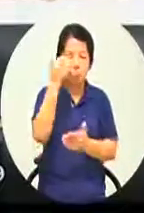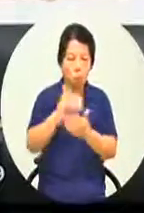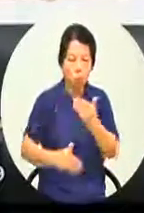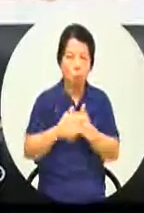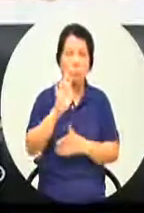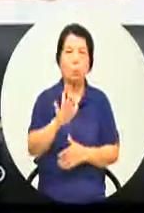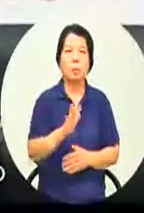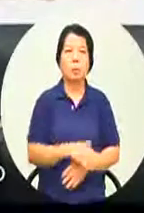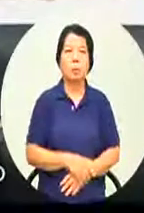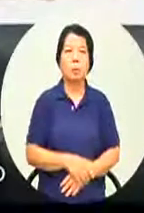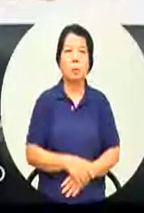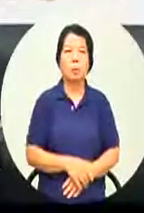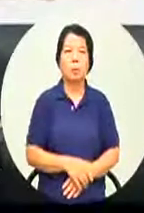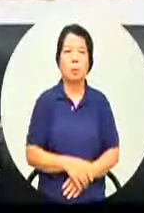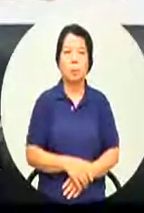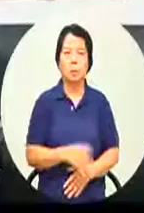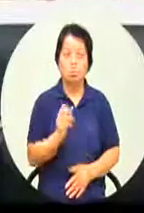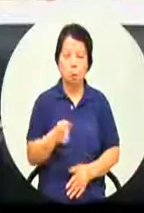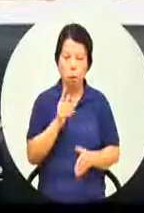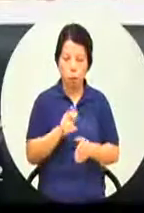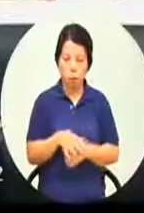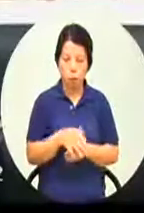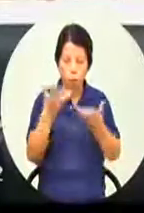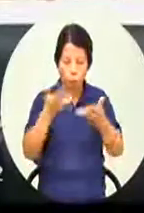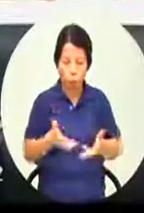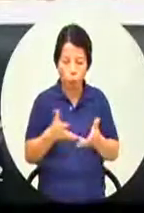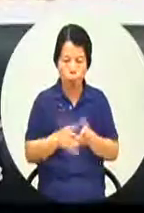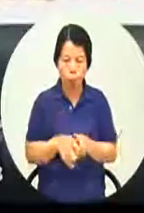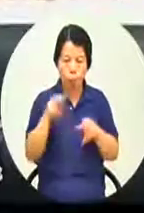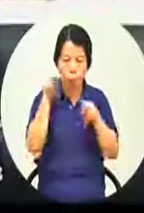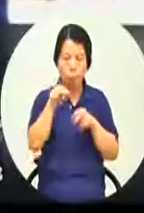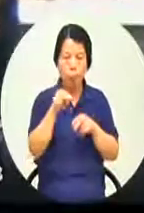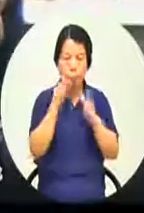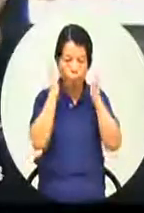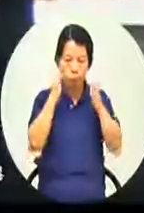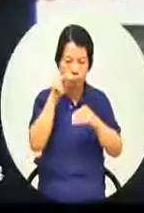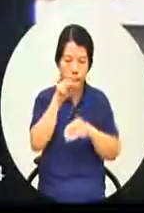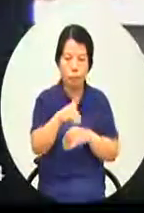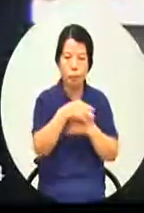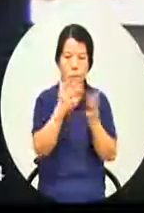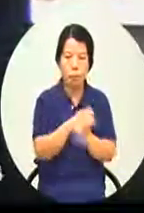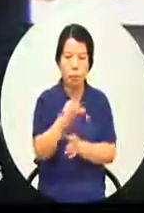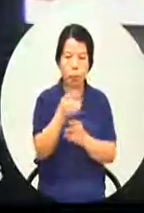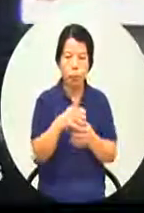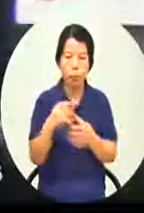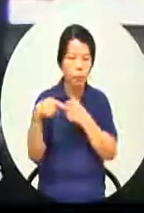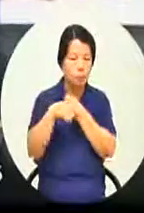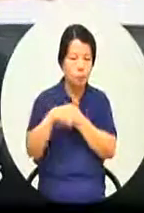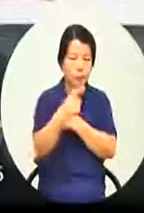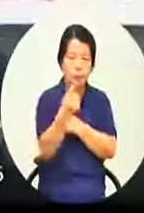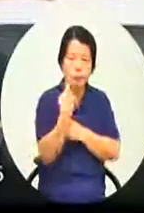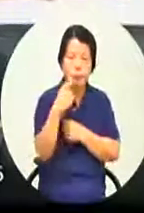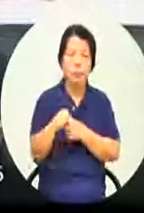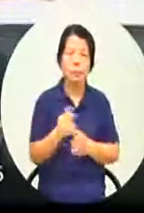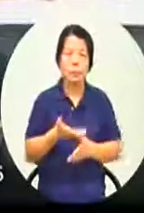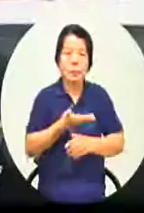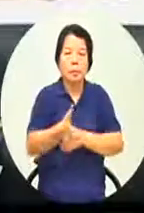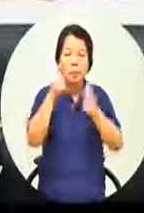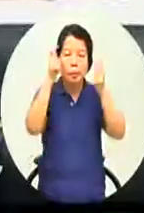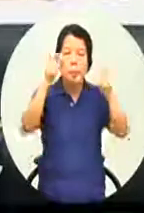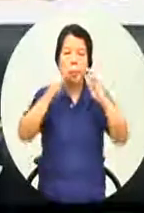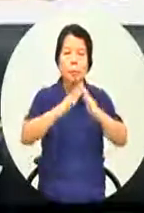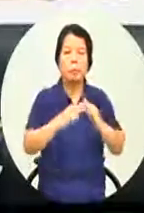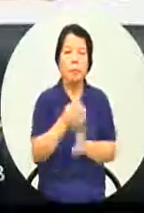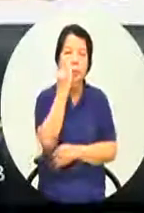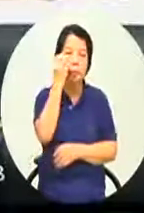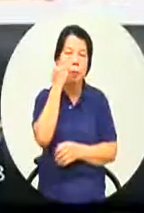降。好，那当我们正视这个问题以后，我们才能够去探讨说原因出在哪里，我们如何来让高雄市的观